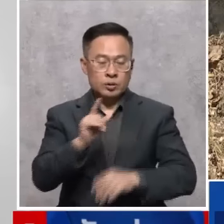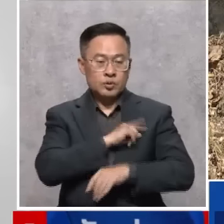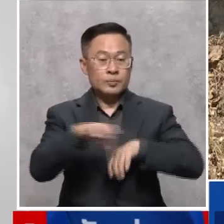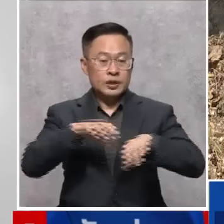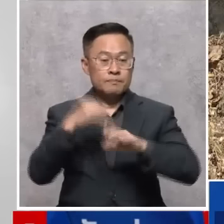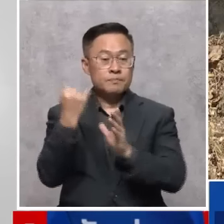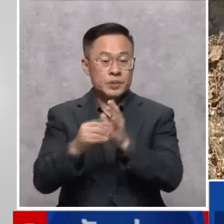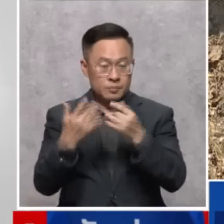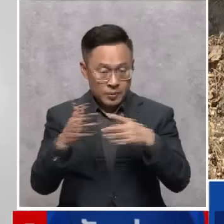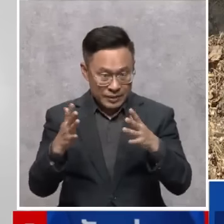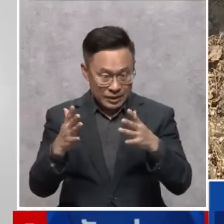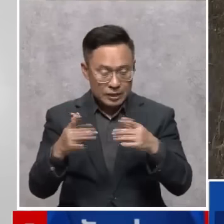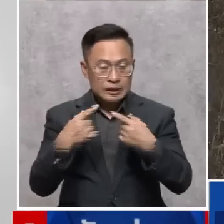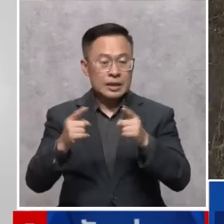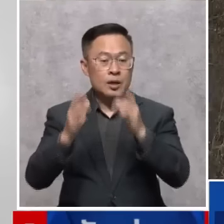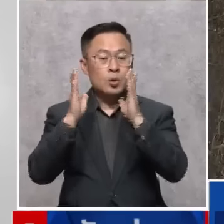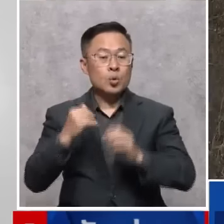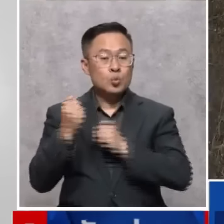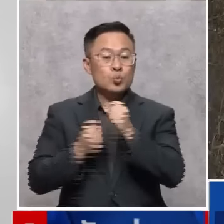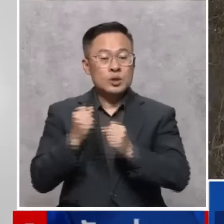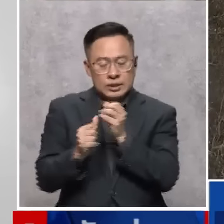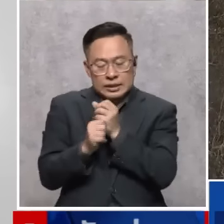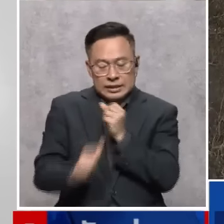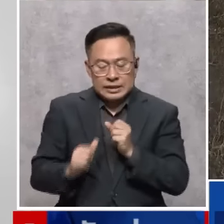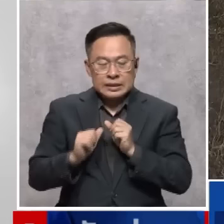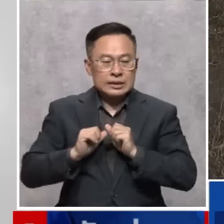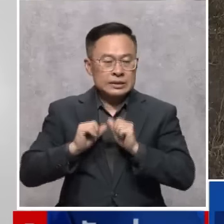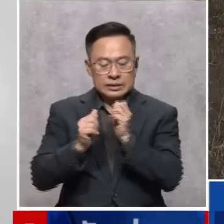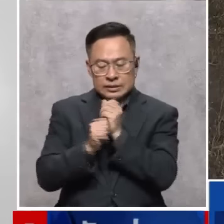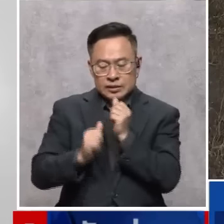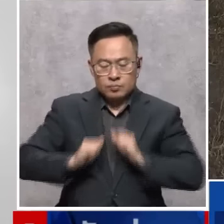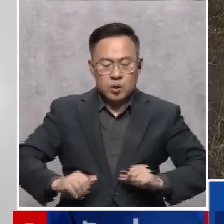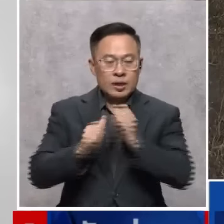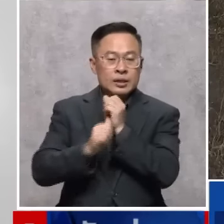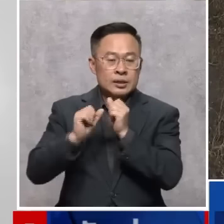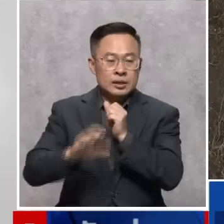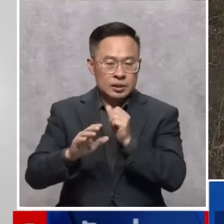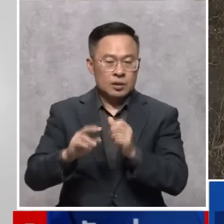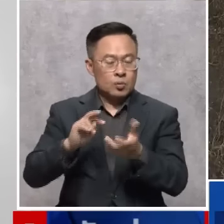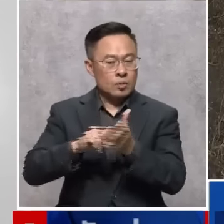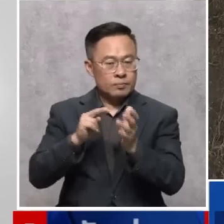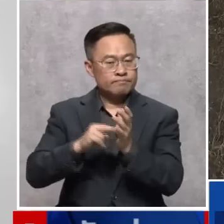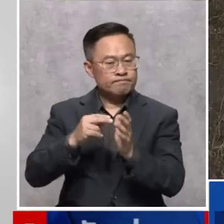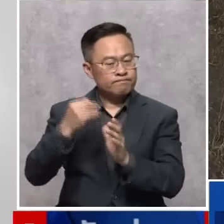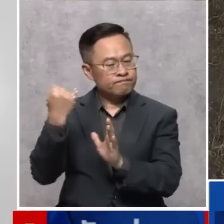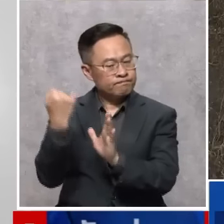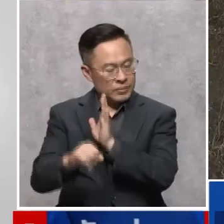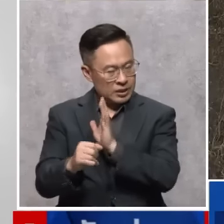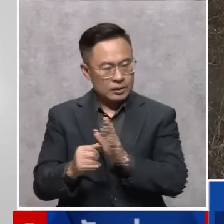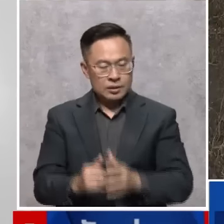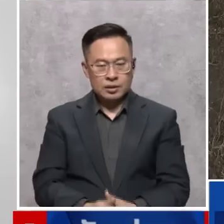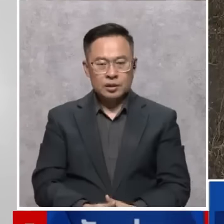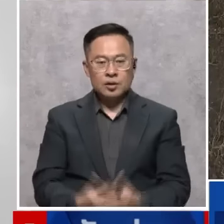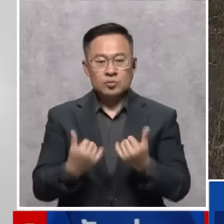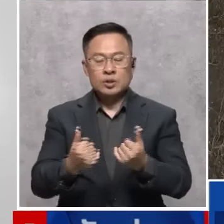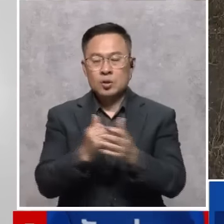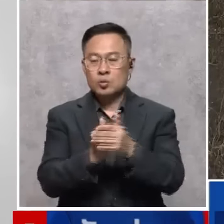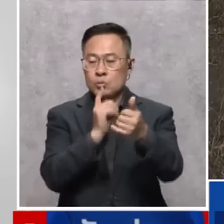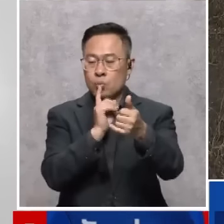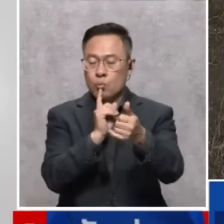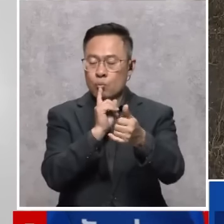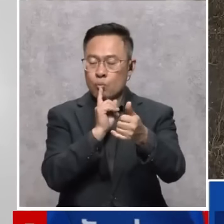แต่เป็นความผิดของตัวตัวนักวิ่งเองมากกว่าอย่างไรก็ตามค่ะสาเหตุที่เธอได้ลงคลิปไปนั้นไม่ได้มีเจตนาในที่จะประจา